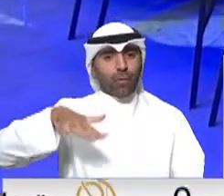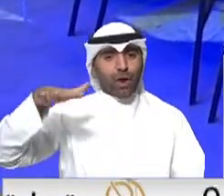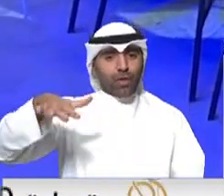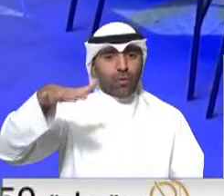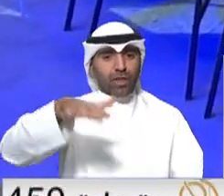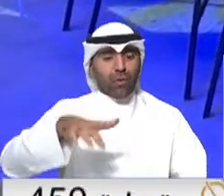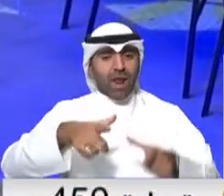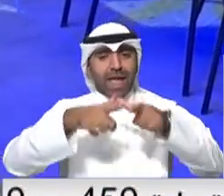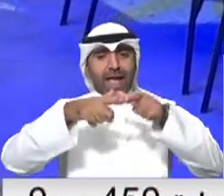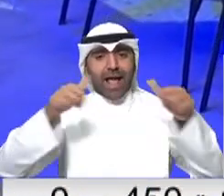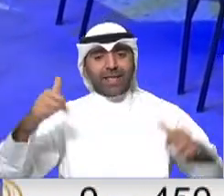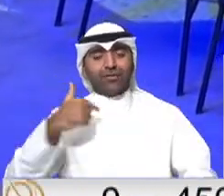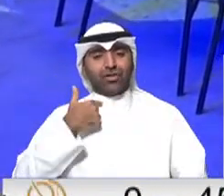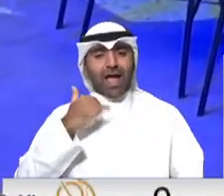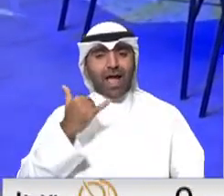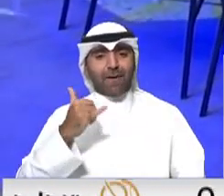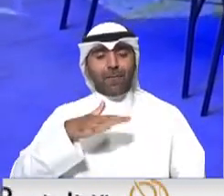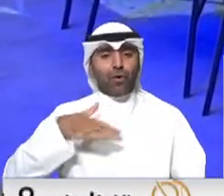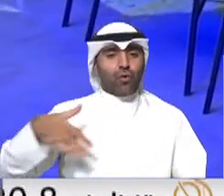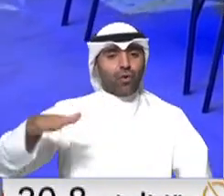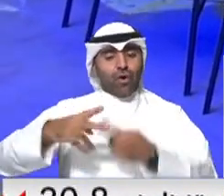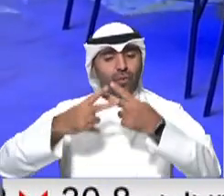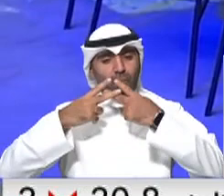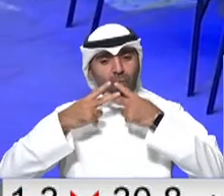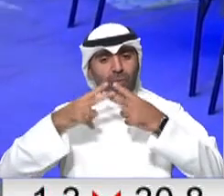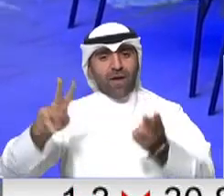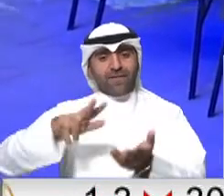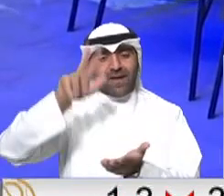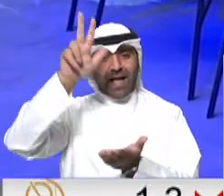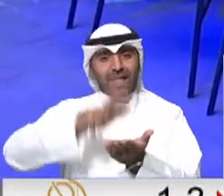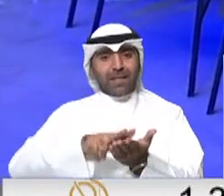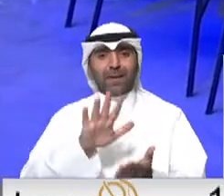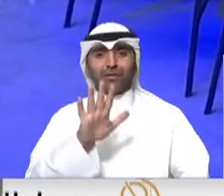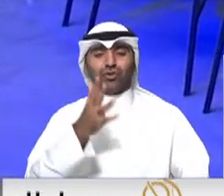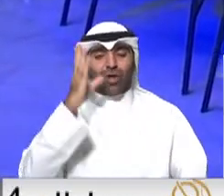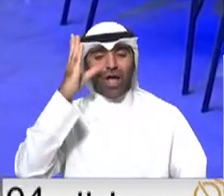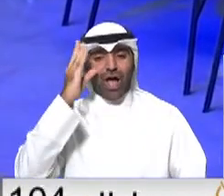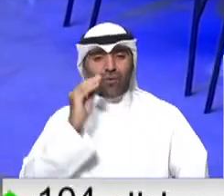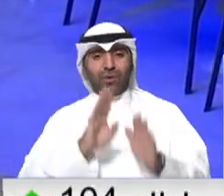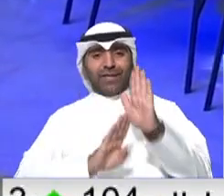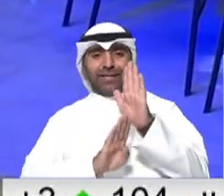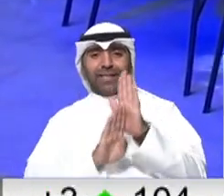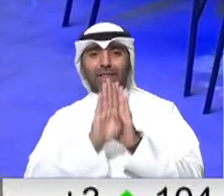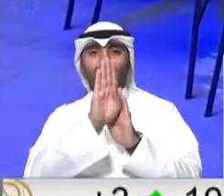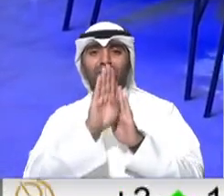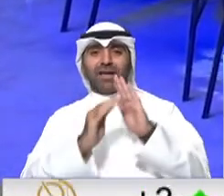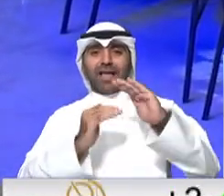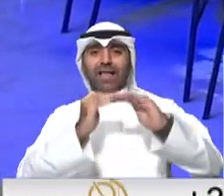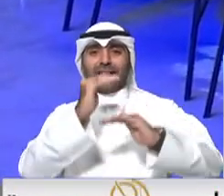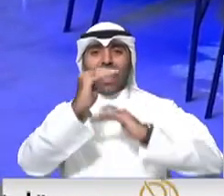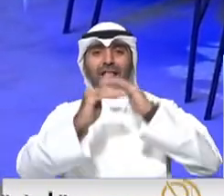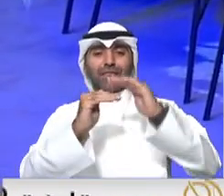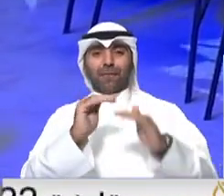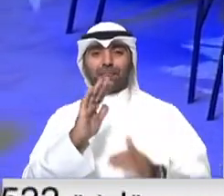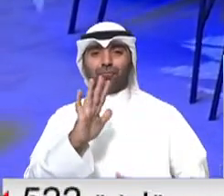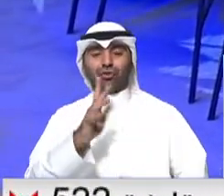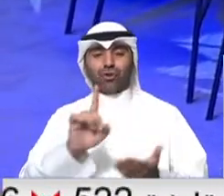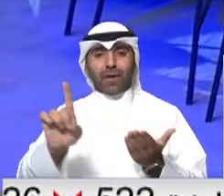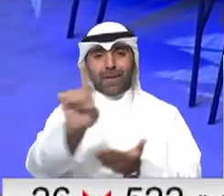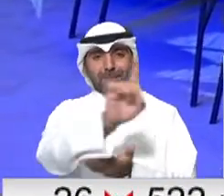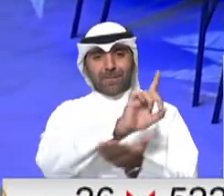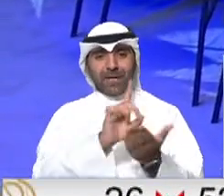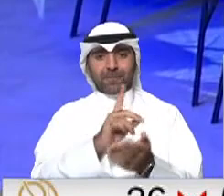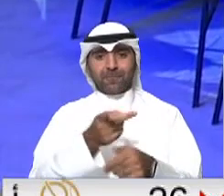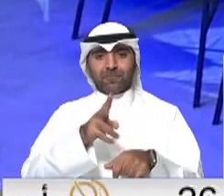تهدف المملكة ودول الخليج ودول المنطقة إلى استزراع 40 مليار شجرة في المنطقة،